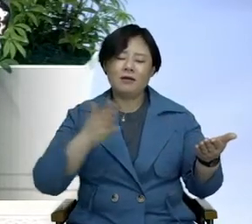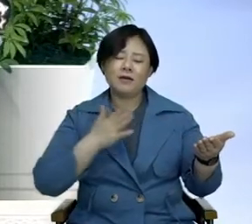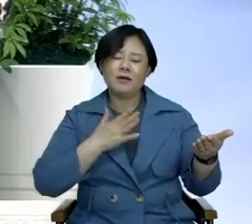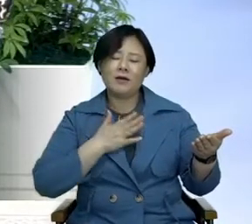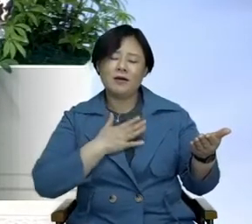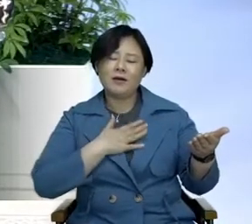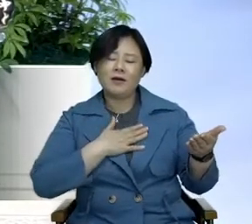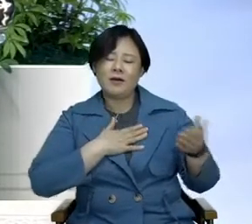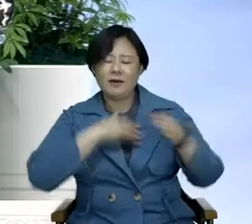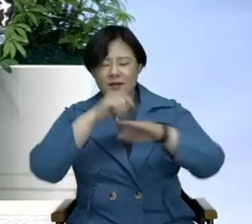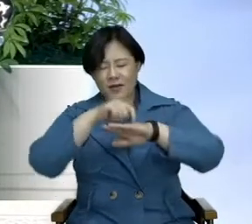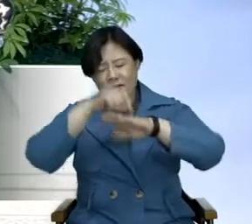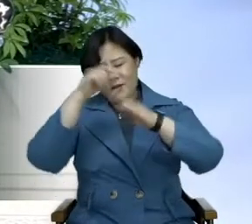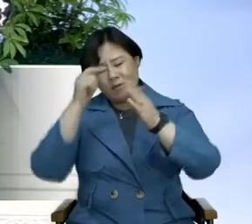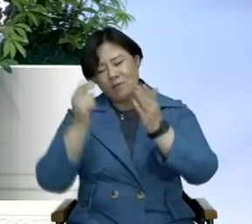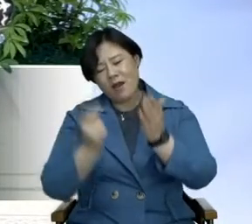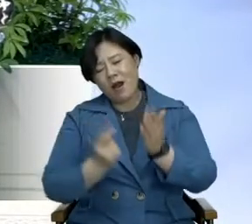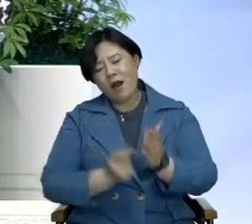내가